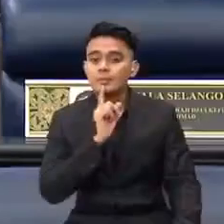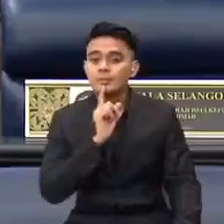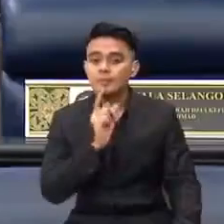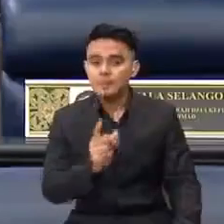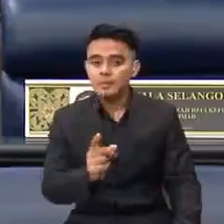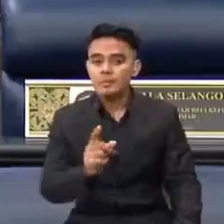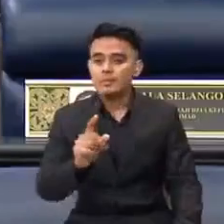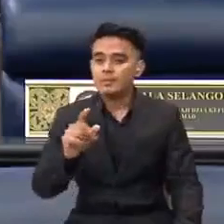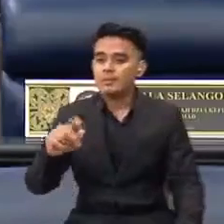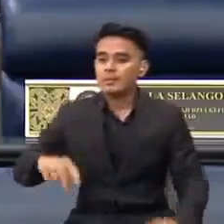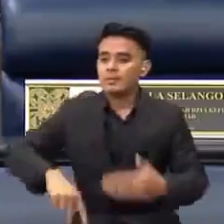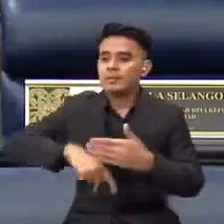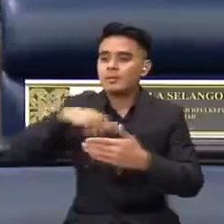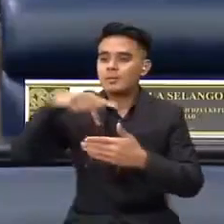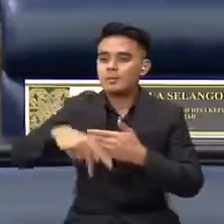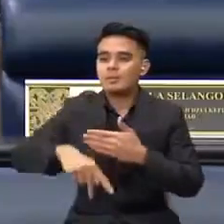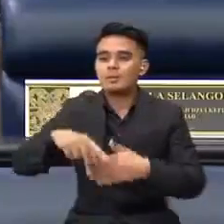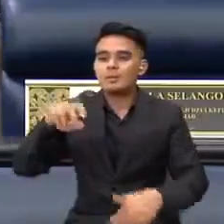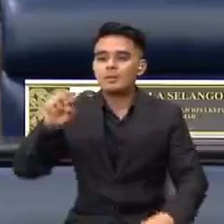Sarah